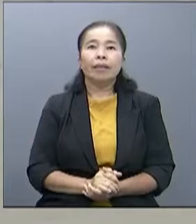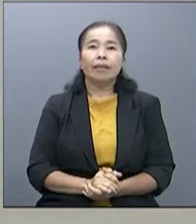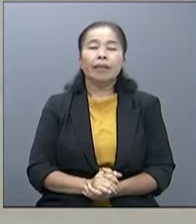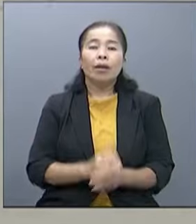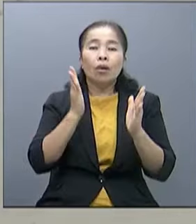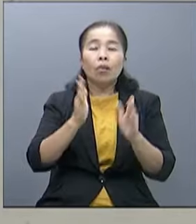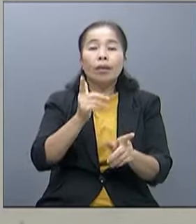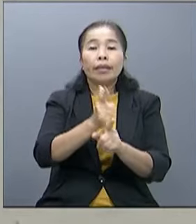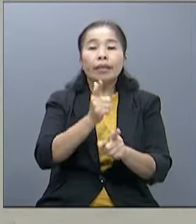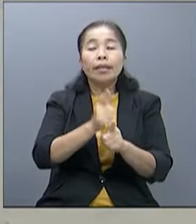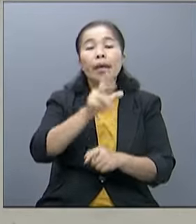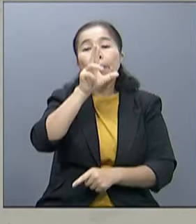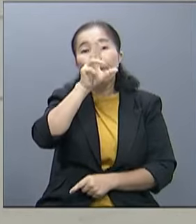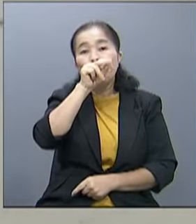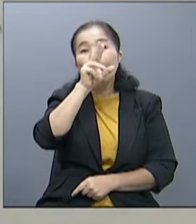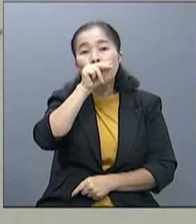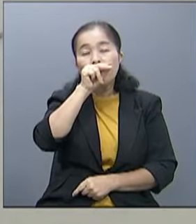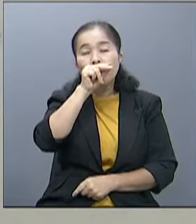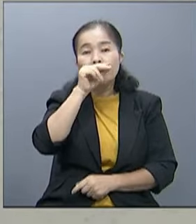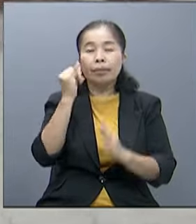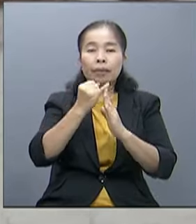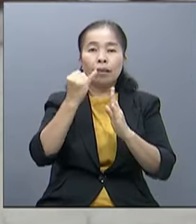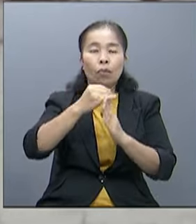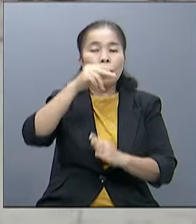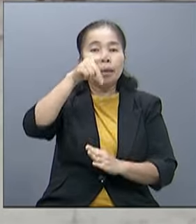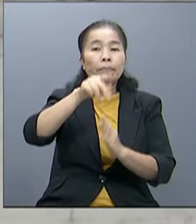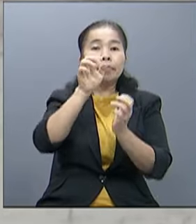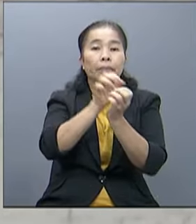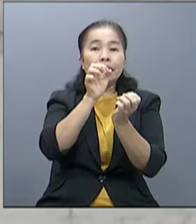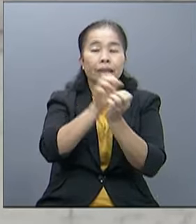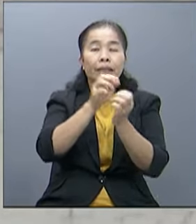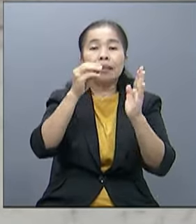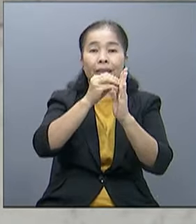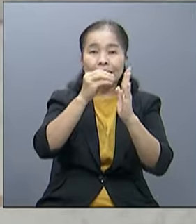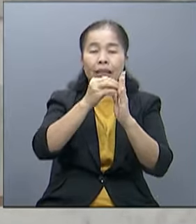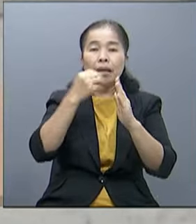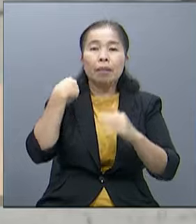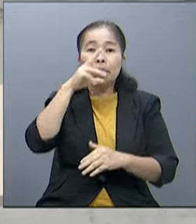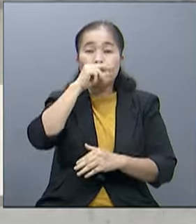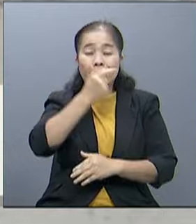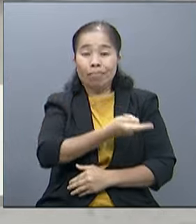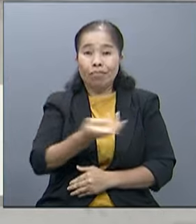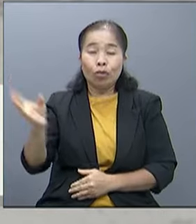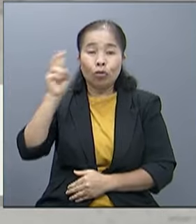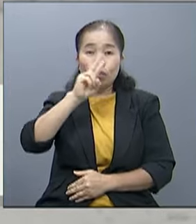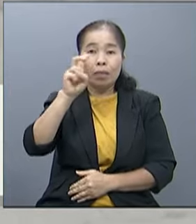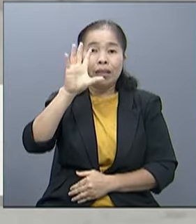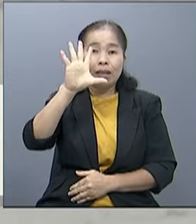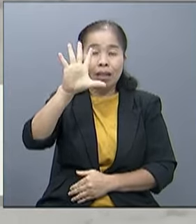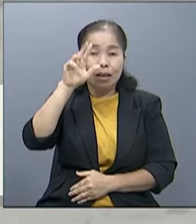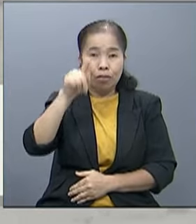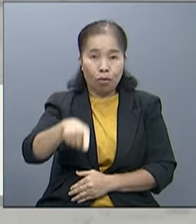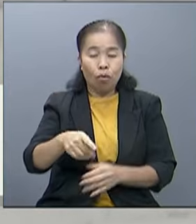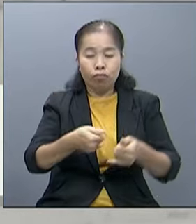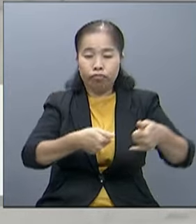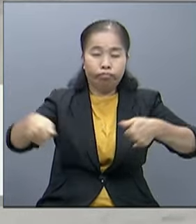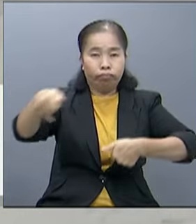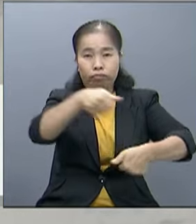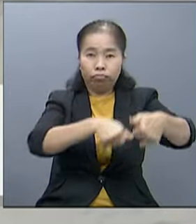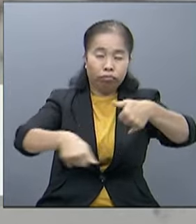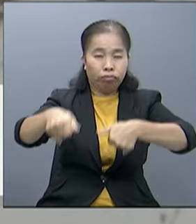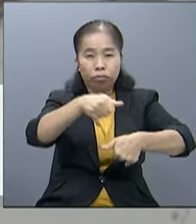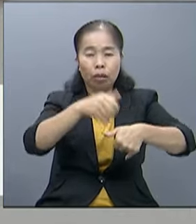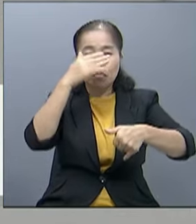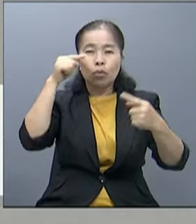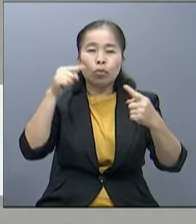ผู้เลี้ยงเป็ดในตำบลโรงช้างอำเภอเมืองพิจิตรค่ะนำเป็ดกว่า 2,500 ตัวที่ต้องเลี้ยงกันอยู่ในโรงเรือนเพราะว่าอากาศร้